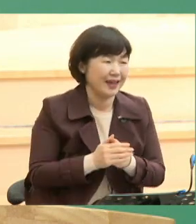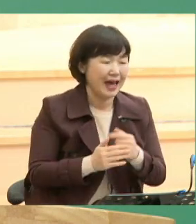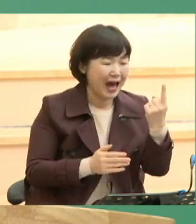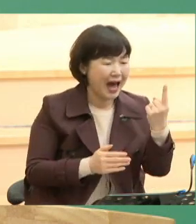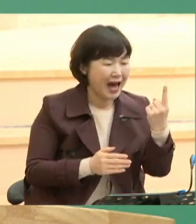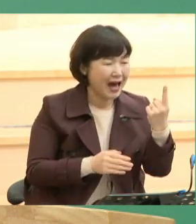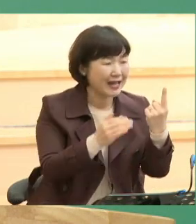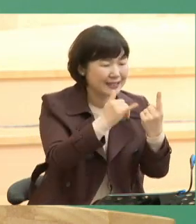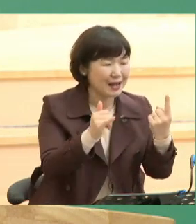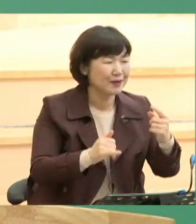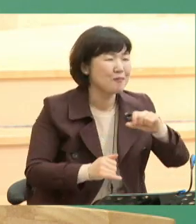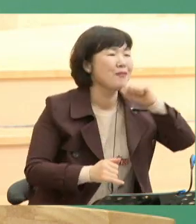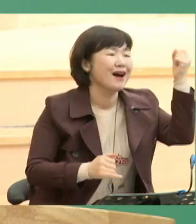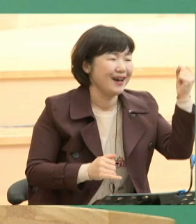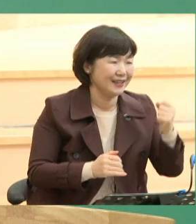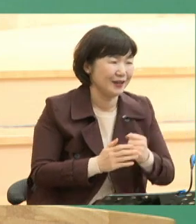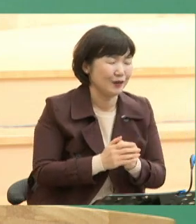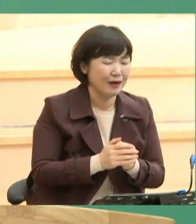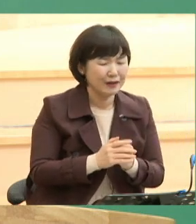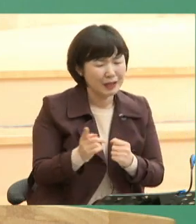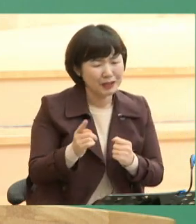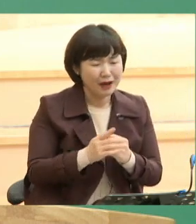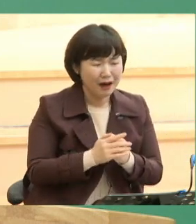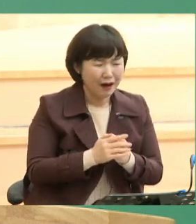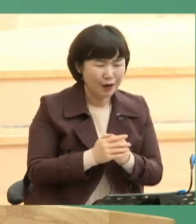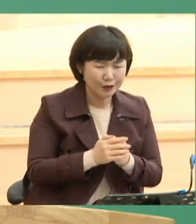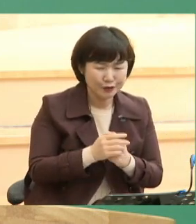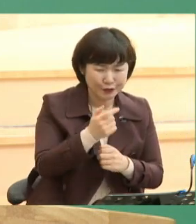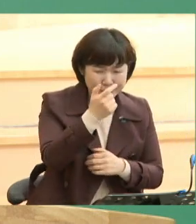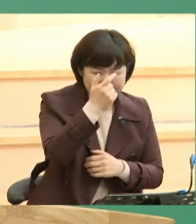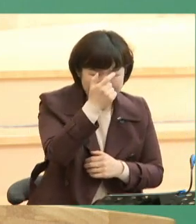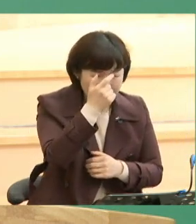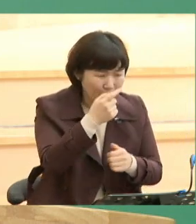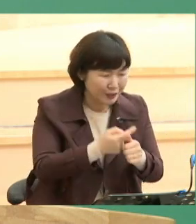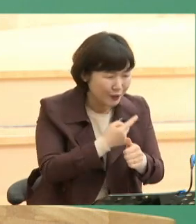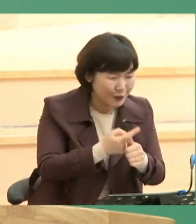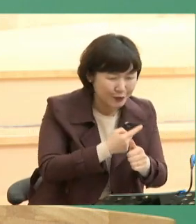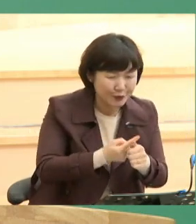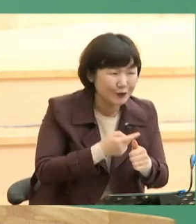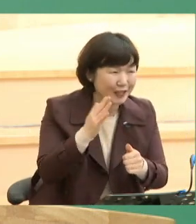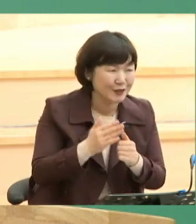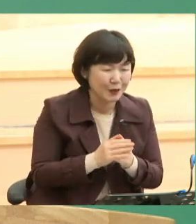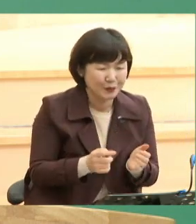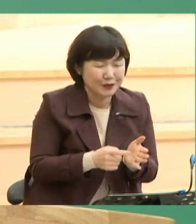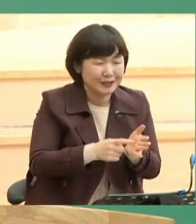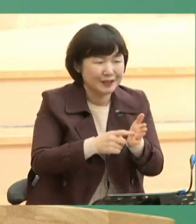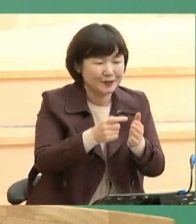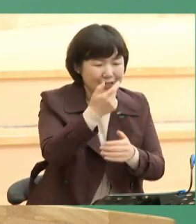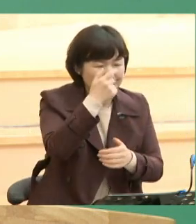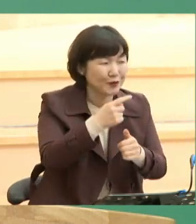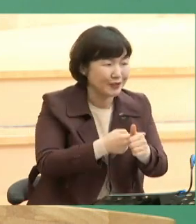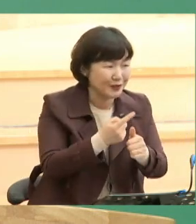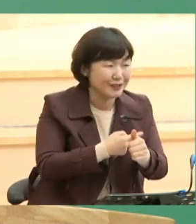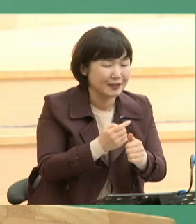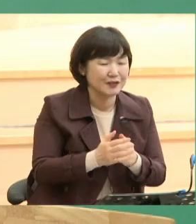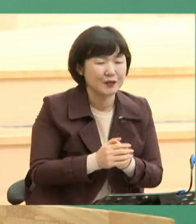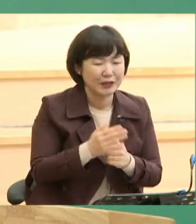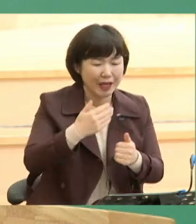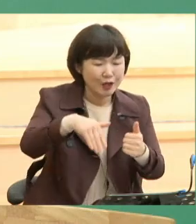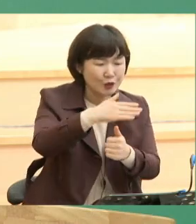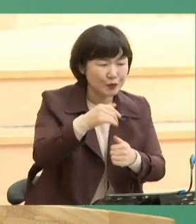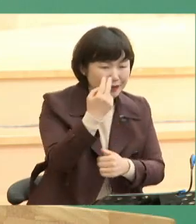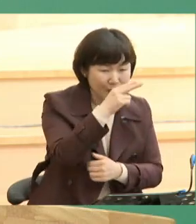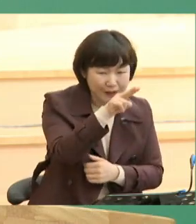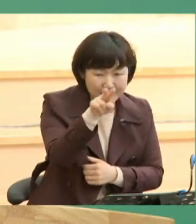9 그럼 기도가 절로 되지 않겠어요 움직임 달 잖아요 근데 주변에 이렇게 다